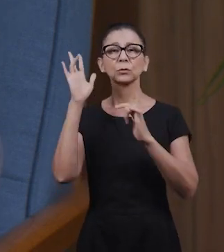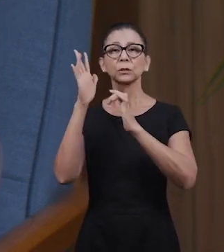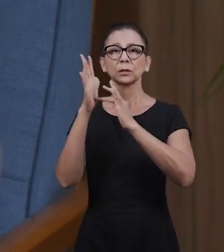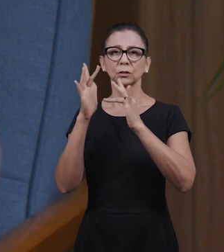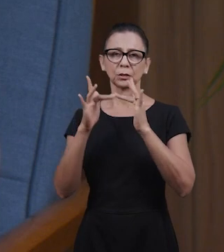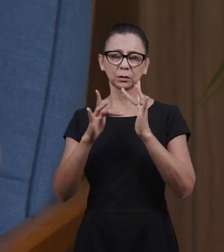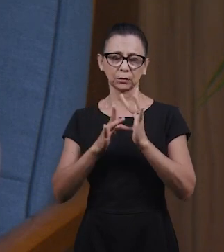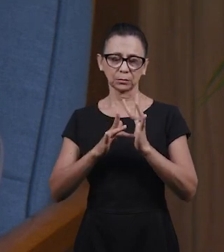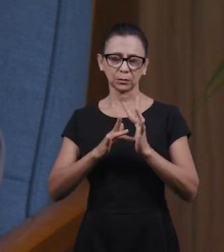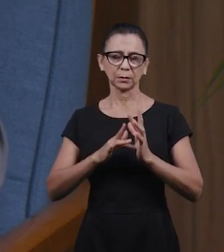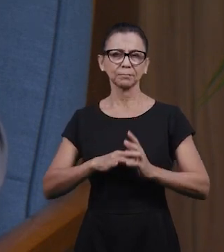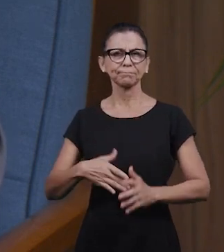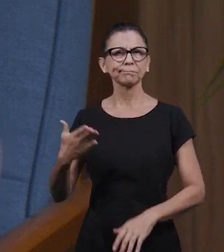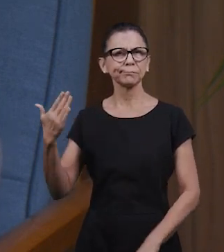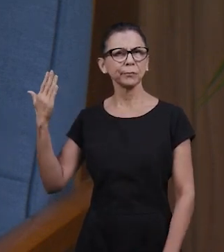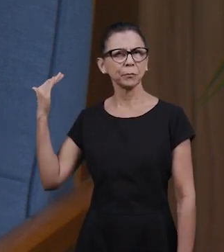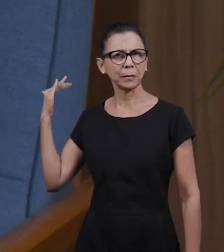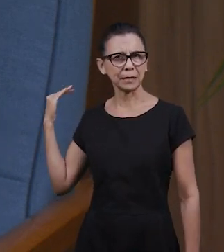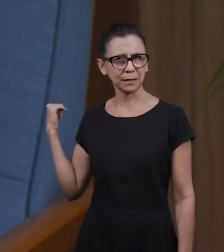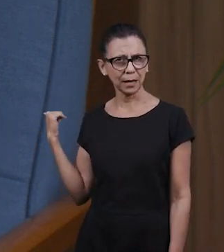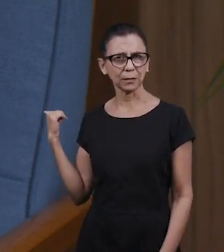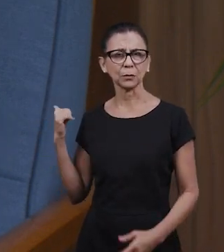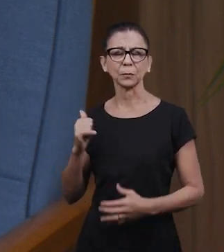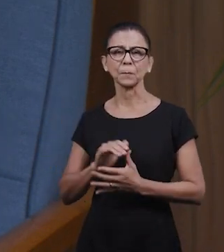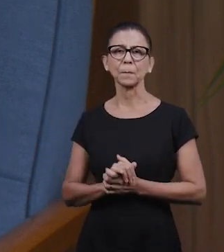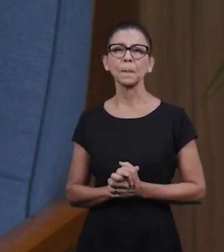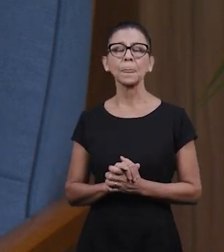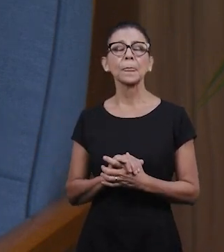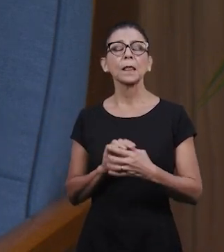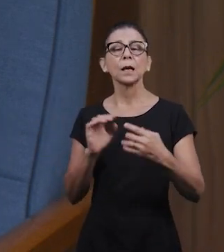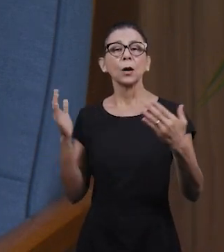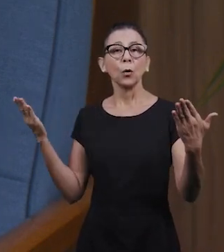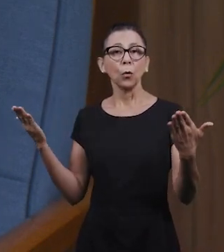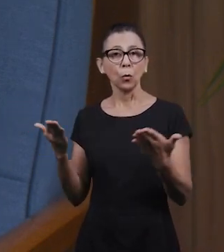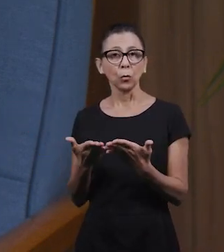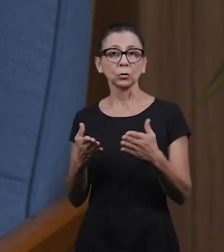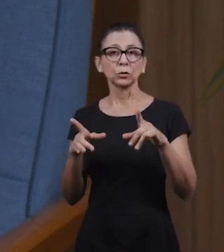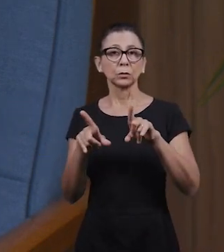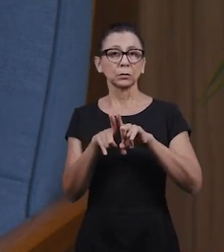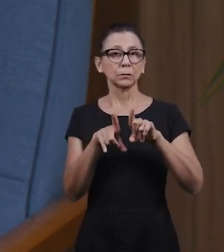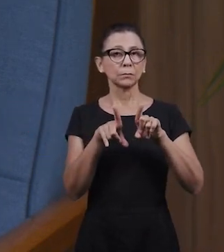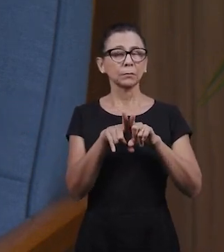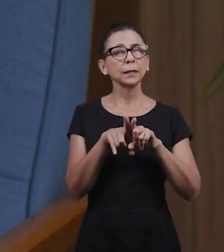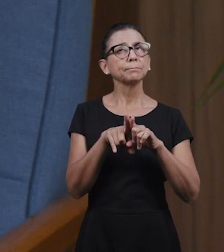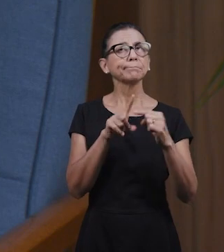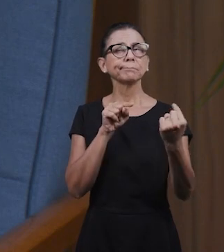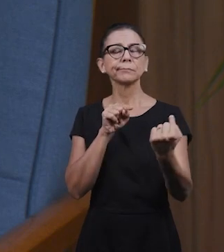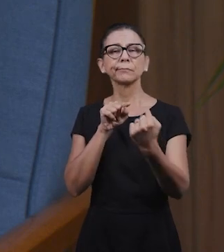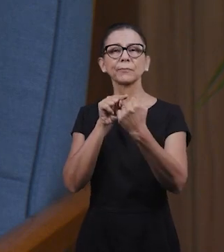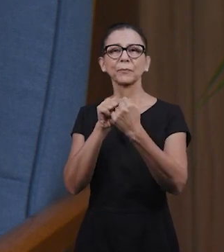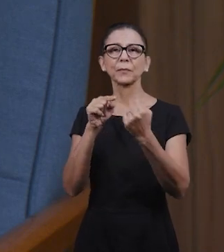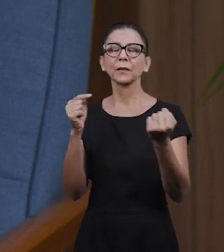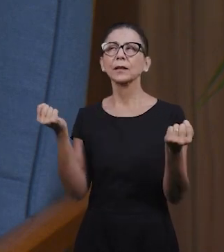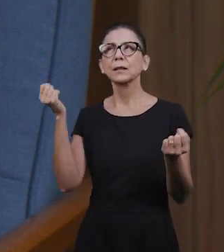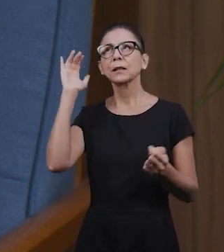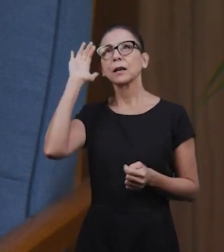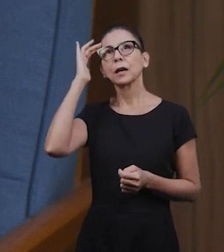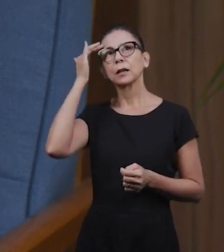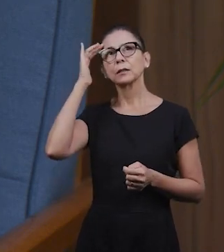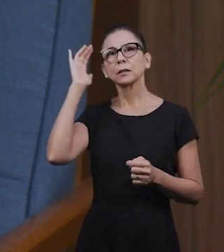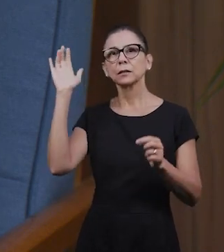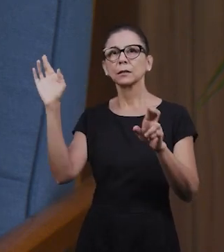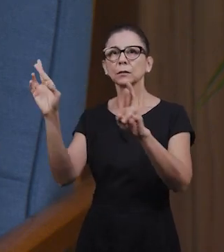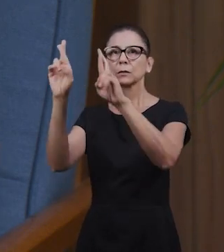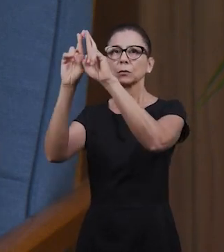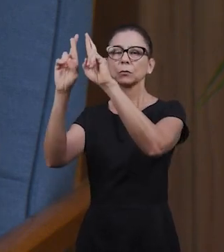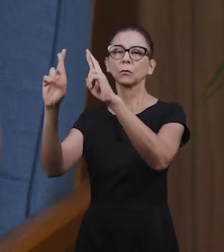Jésus qui a comme objectif, dans l'époque où Jésus a prêché, et même aujourd'hui pour nous faire que nous puissions